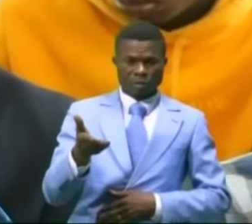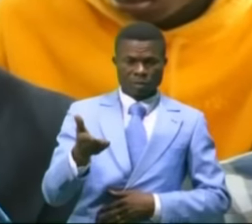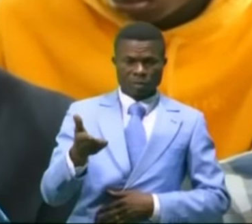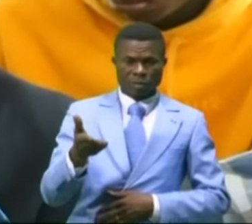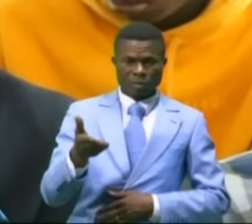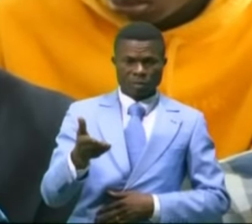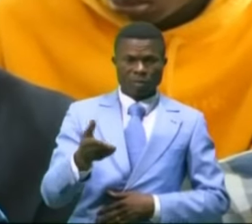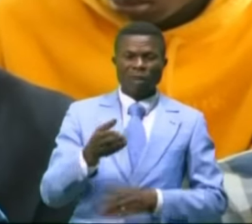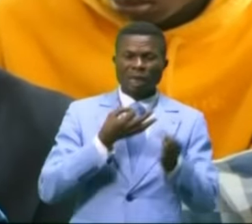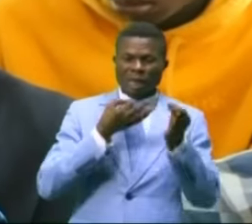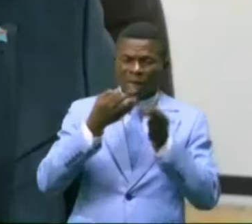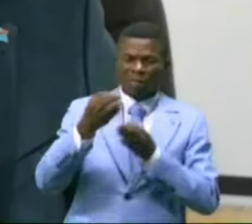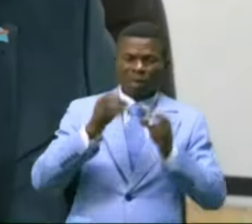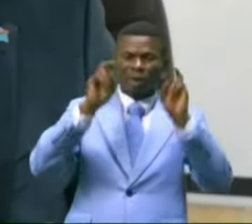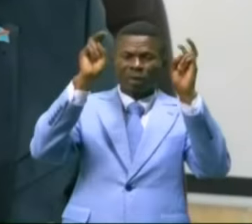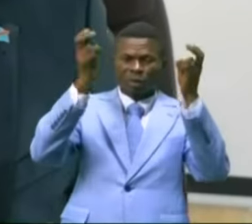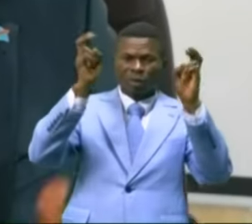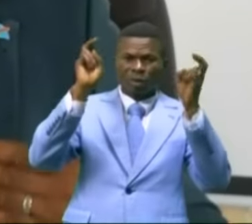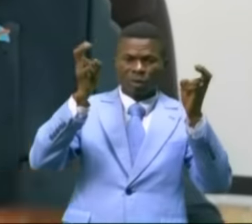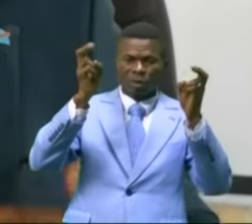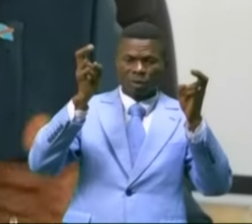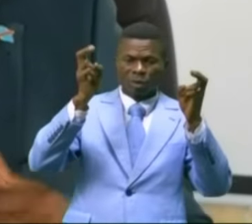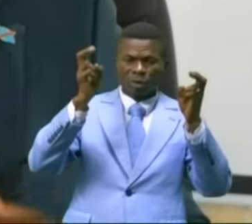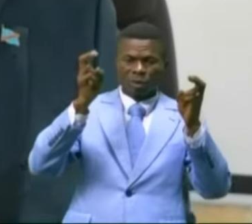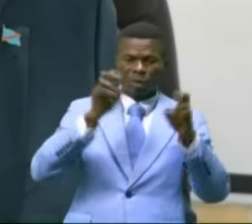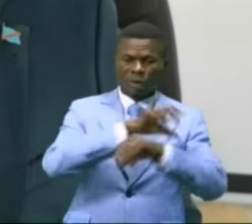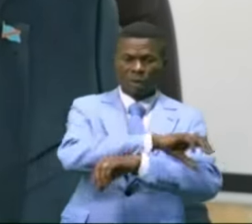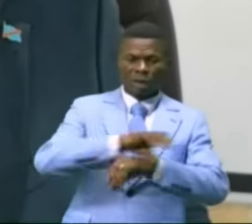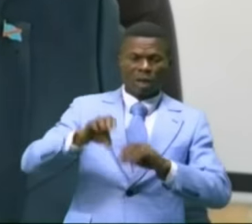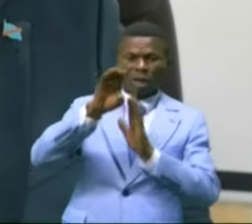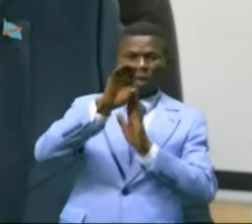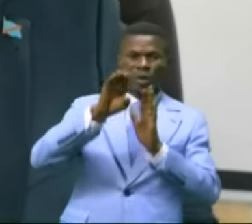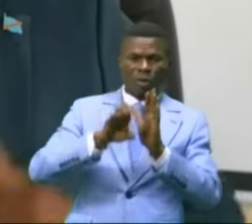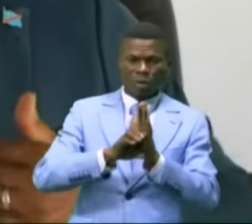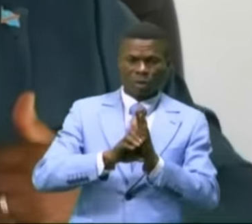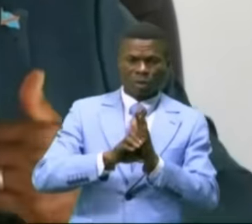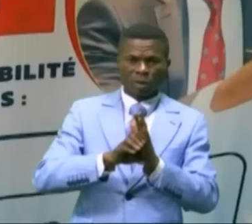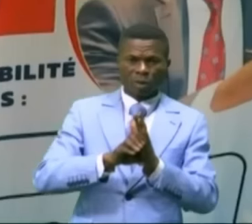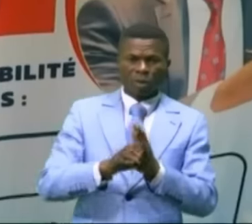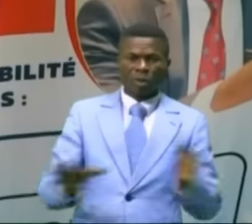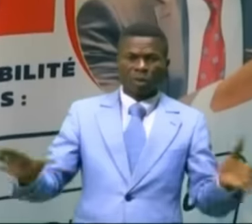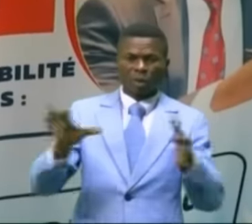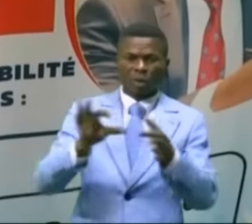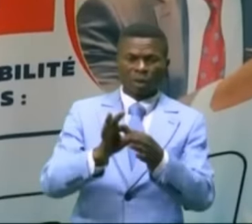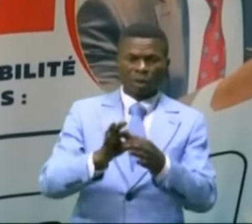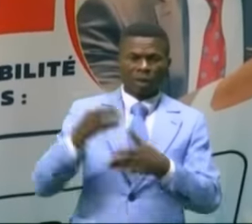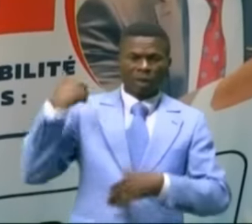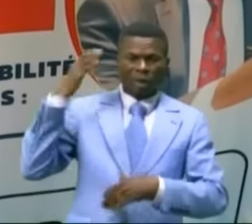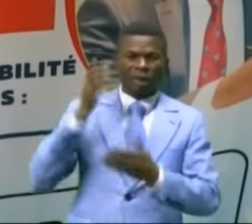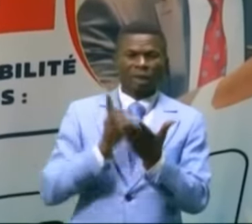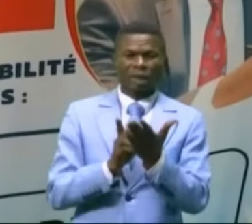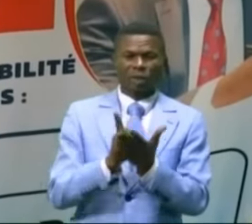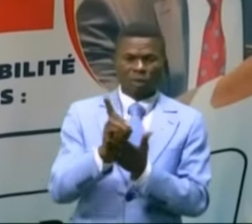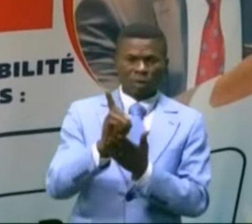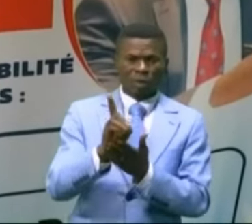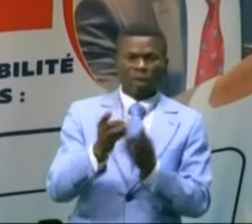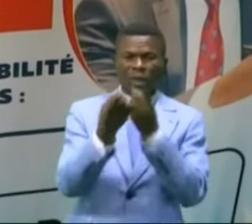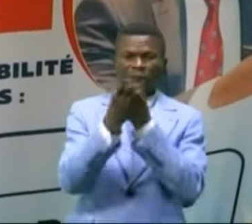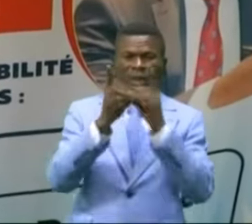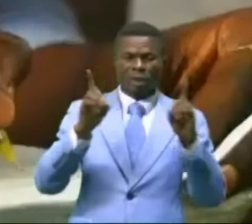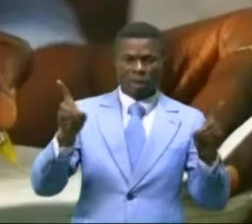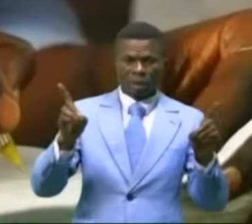a développé le thème « La Cour constitutionnelle et la consolidation de l'état de droit